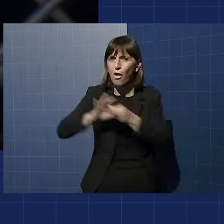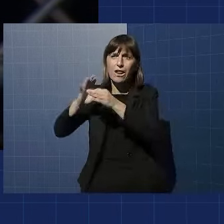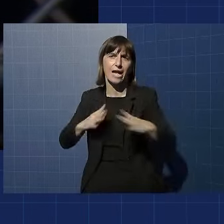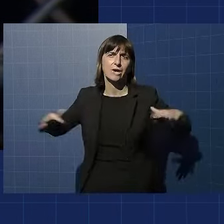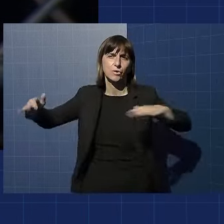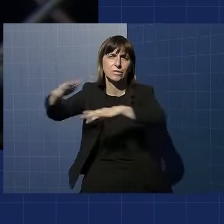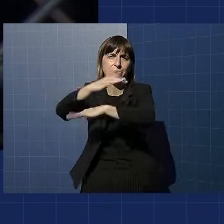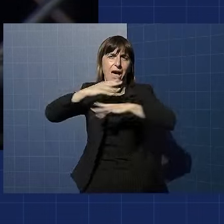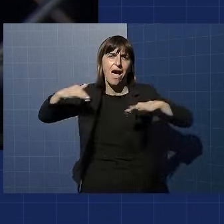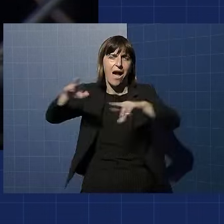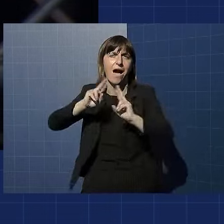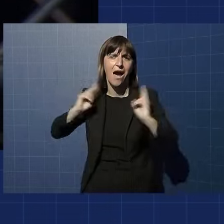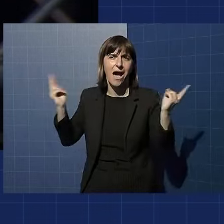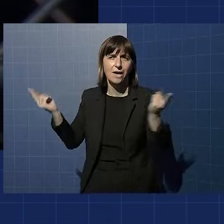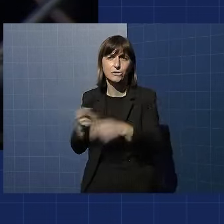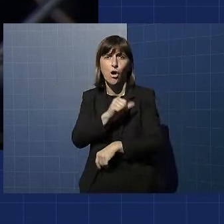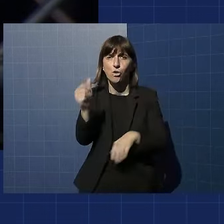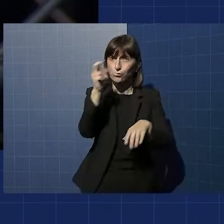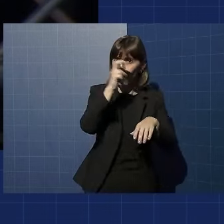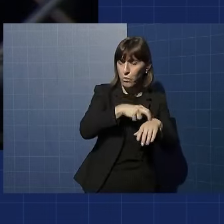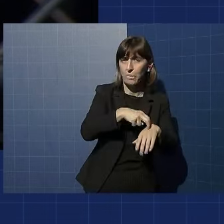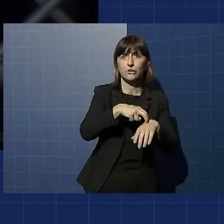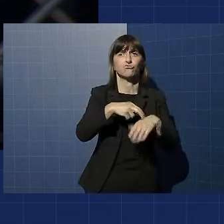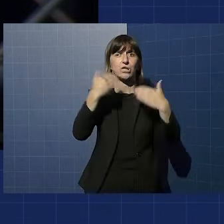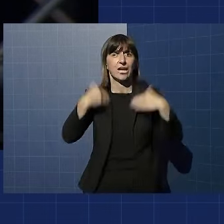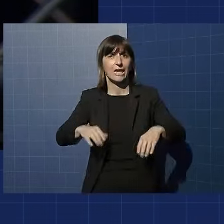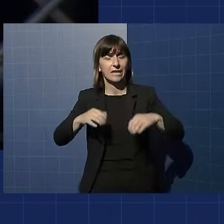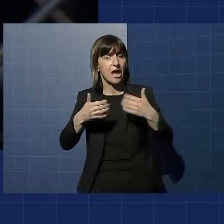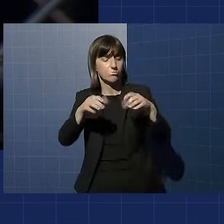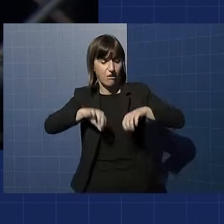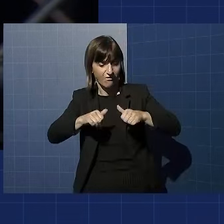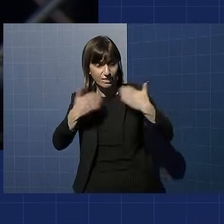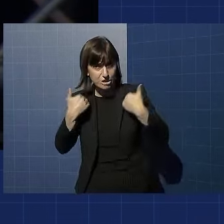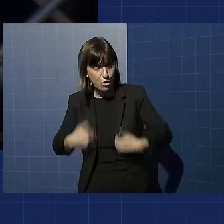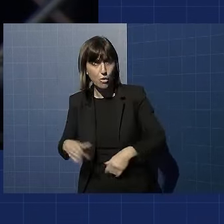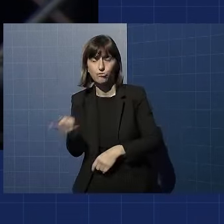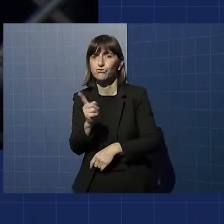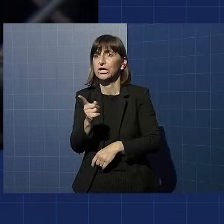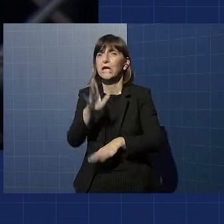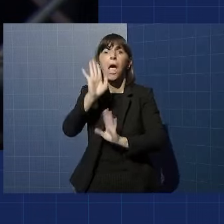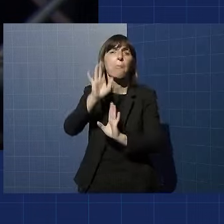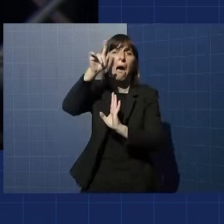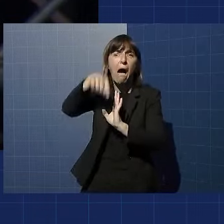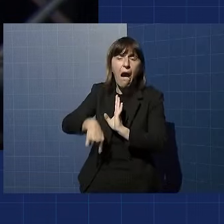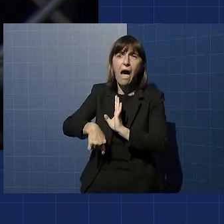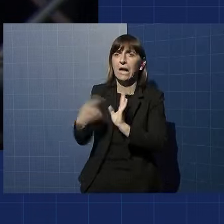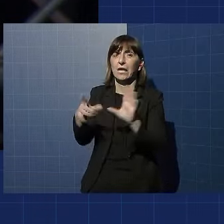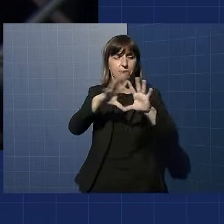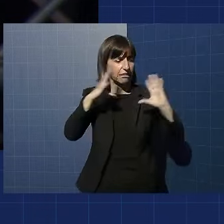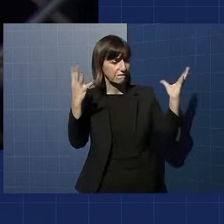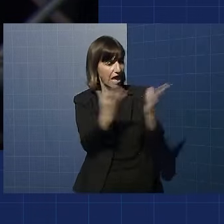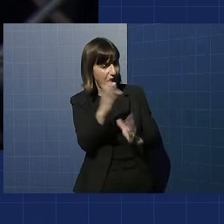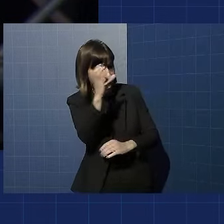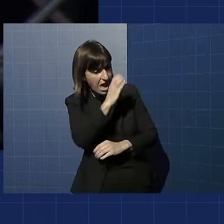solo per quel che riguarda la medicina, la fisiologia degli astronauti nello spazio, ma anche l'osservazione della Terra, la scienza,